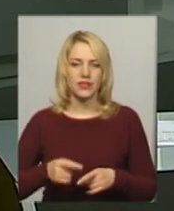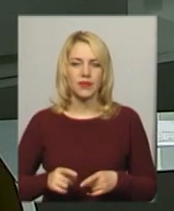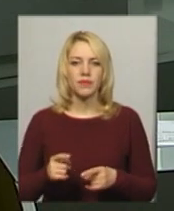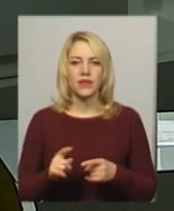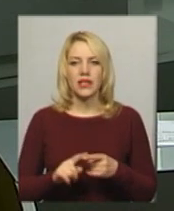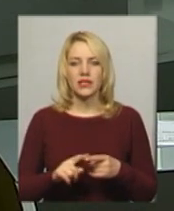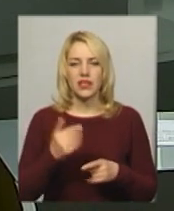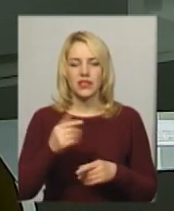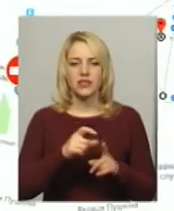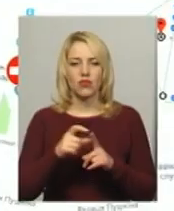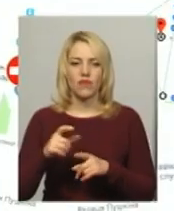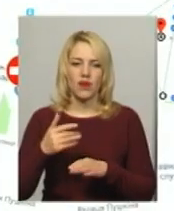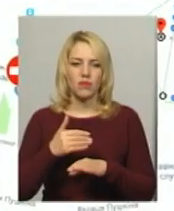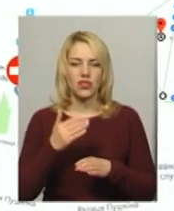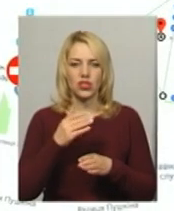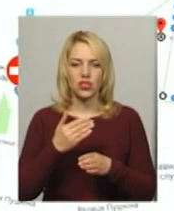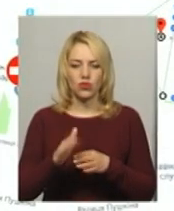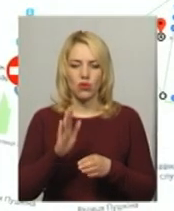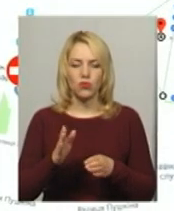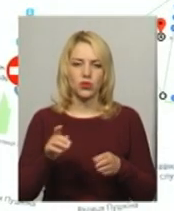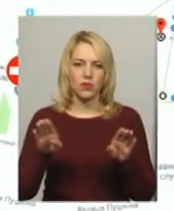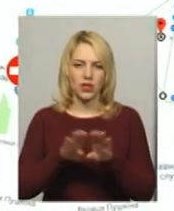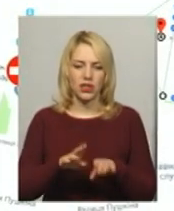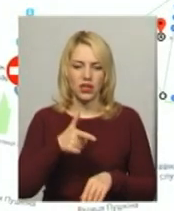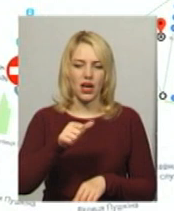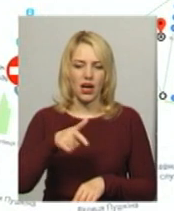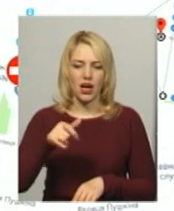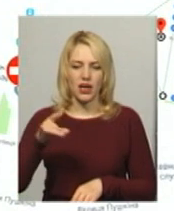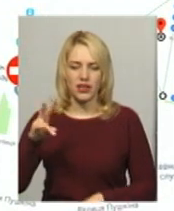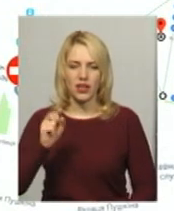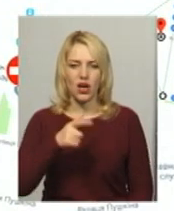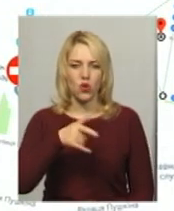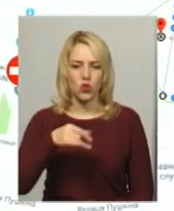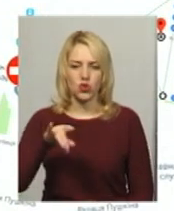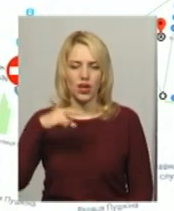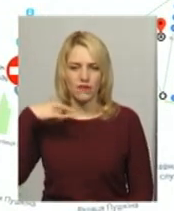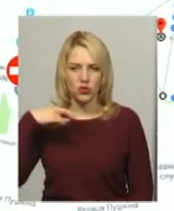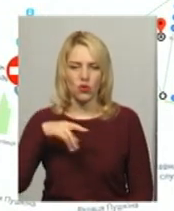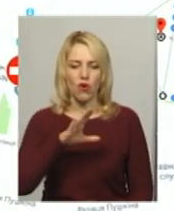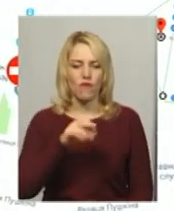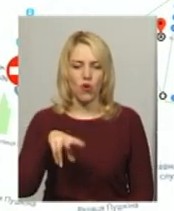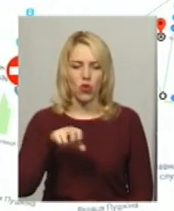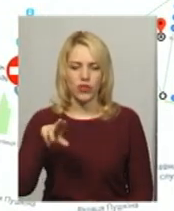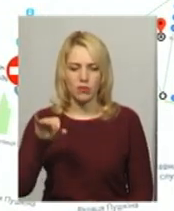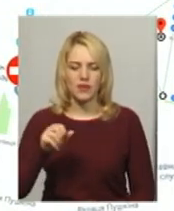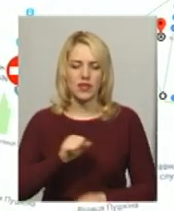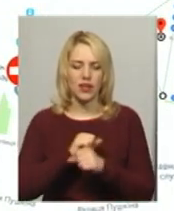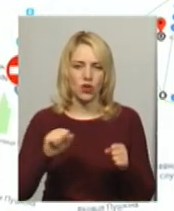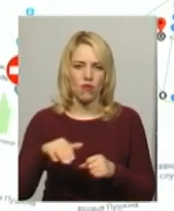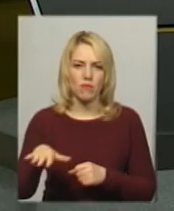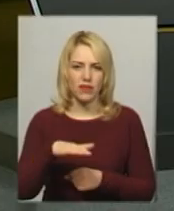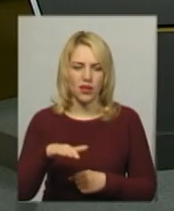Чернилевська. За її словами, частково перекриють вулиці Гагаріна, Грушевського, Володимирська, Героїв Майдану, Проскурівська,